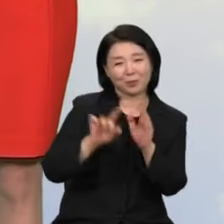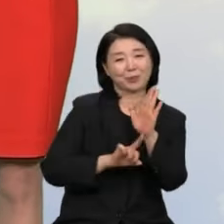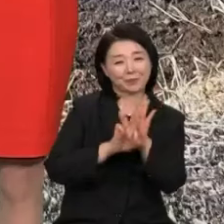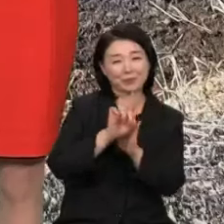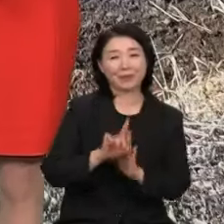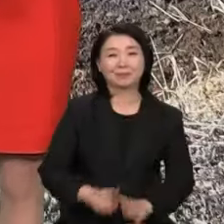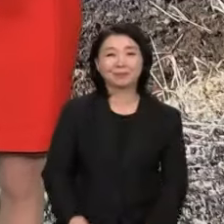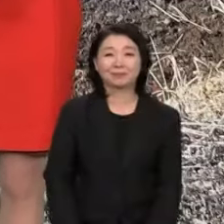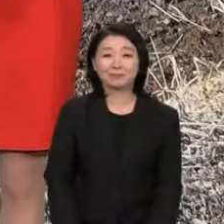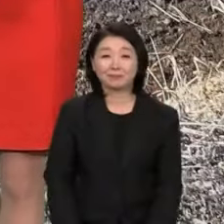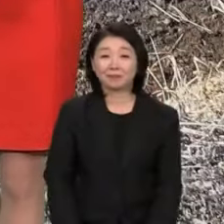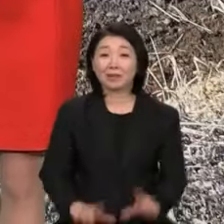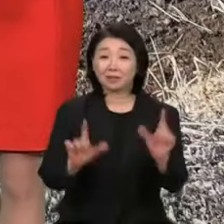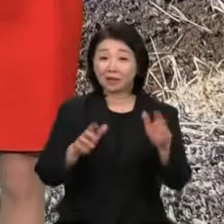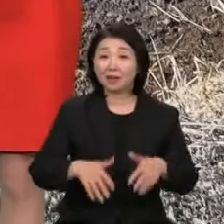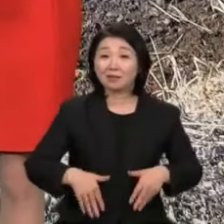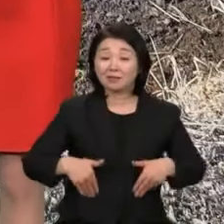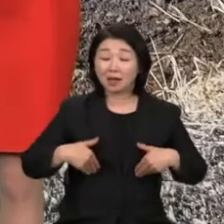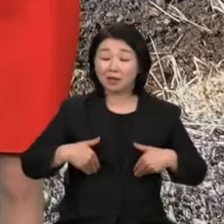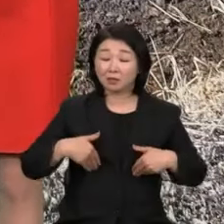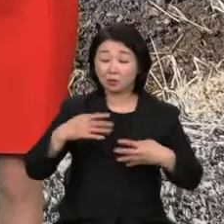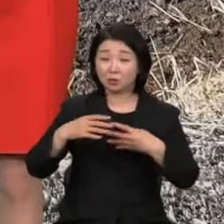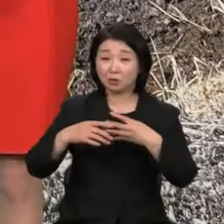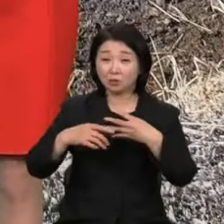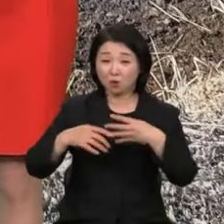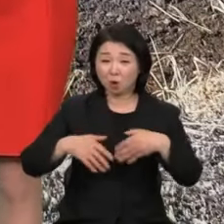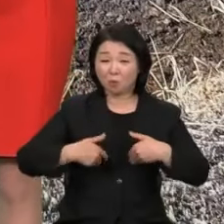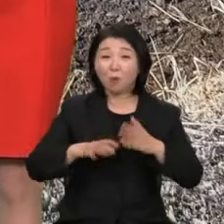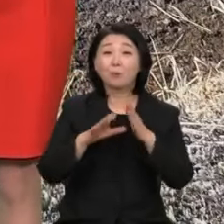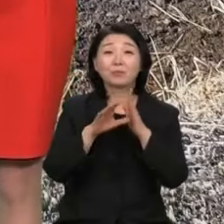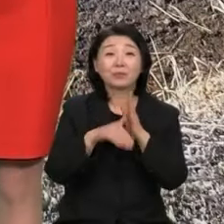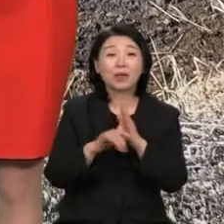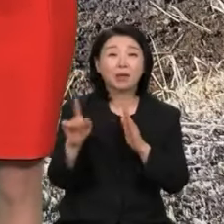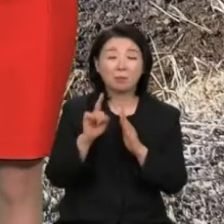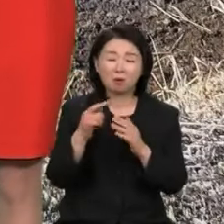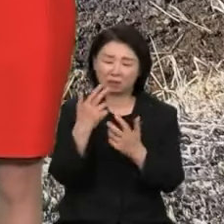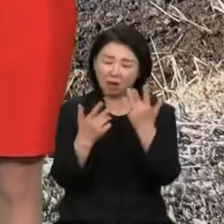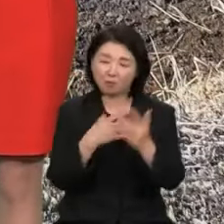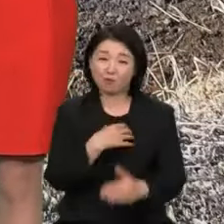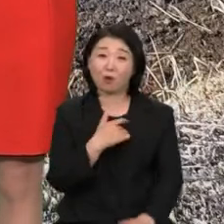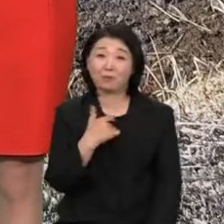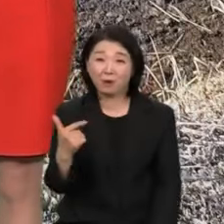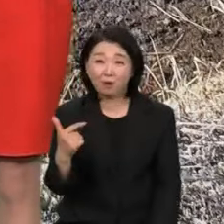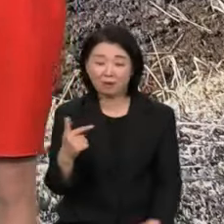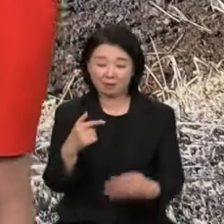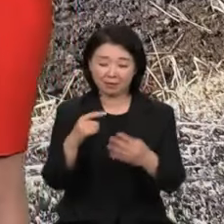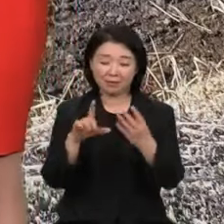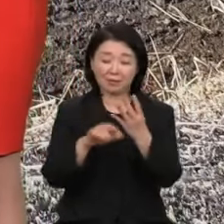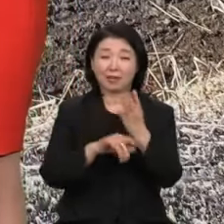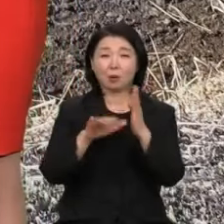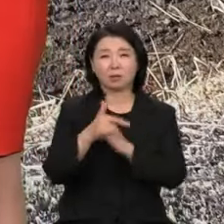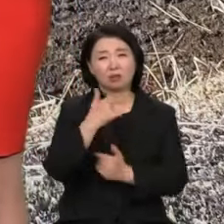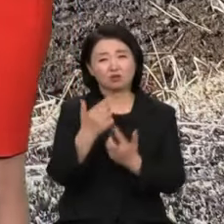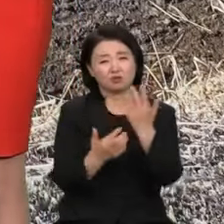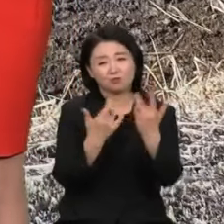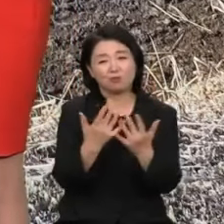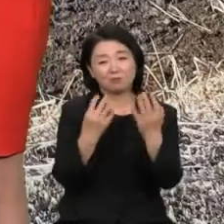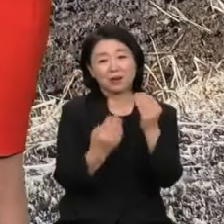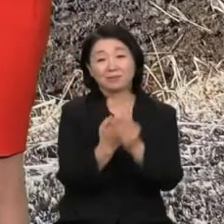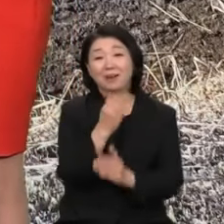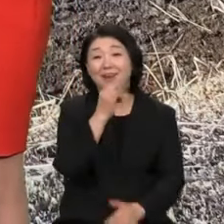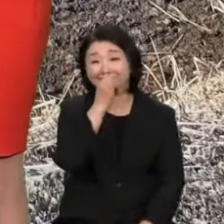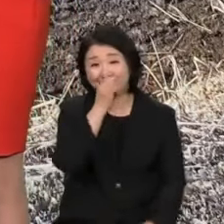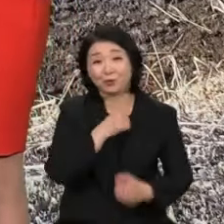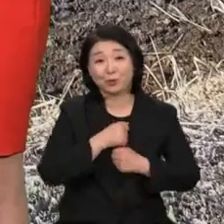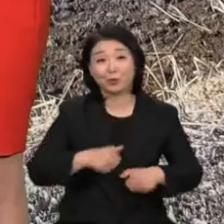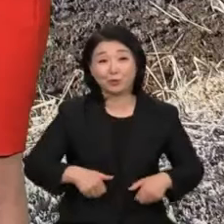웃돌겠습니다. 날은 따뜻하지만 봄철은 산불 위험이 높은 계절이기도 한데요. 특히 4월은 대형 산불이 가장 많이 발생하는